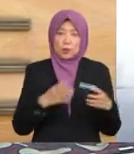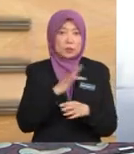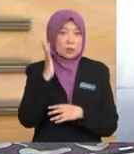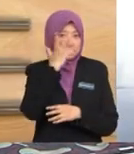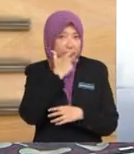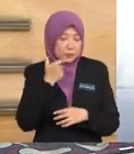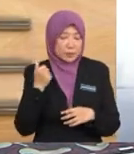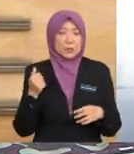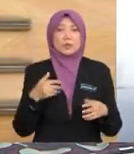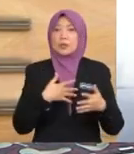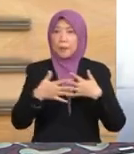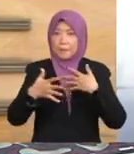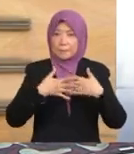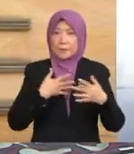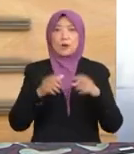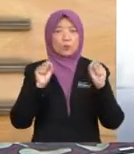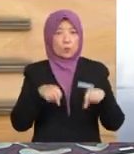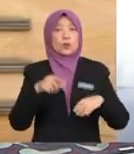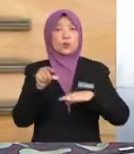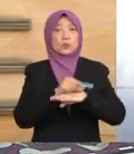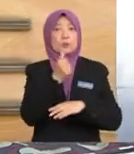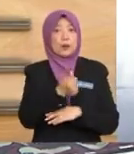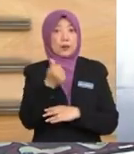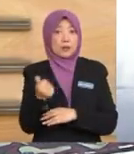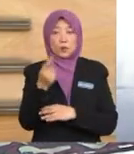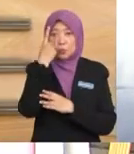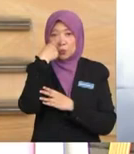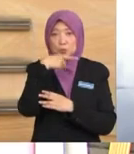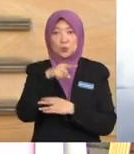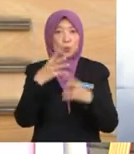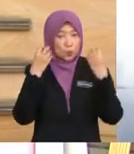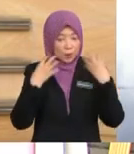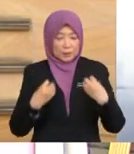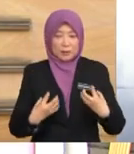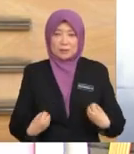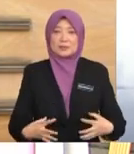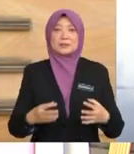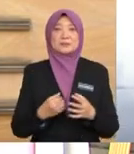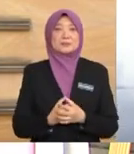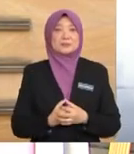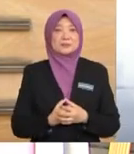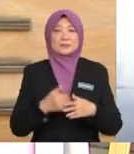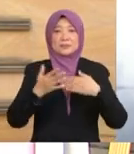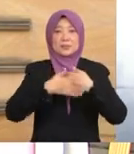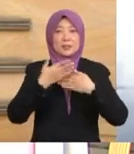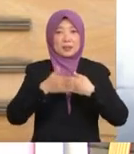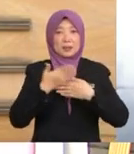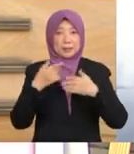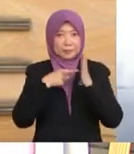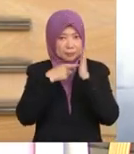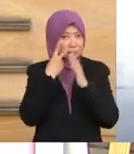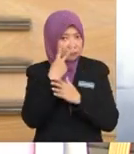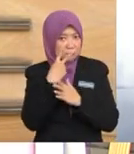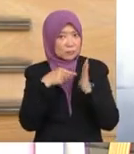Jadi kita buat menggunakan sikat ni menjadikan hiasan. Okey, ini senang kan Rina tengok macam ni. Nanti Rina